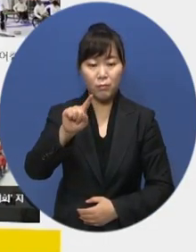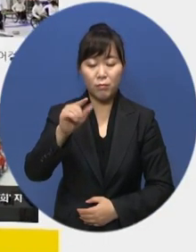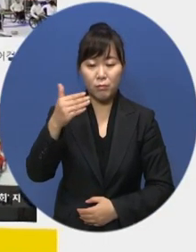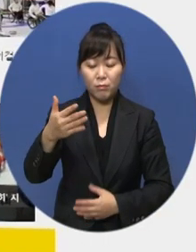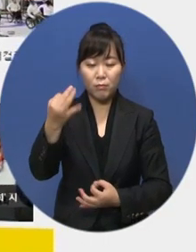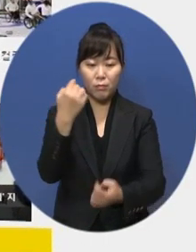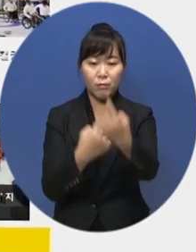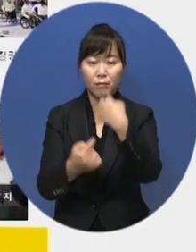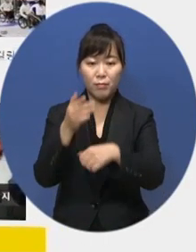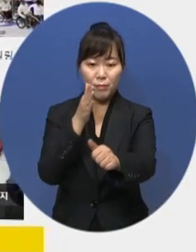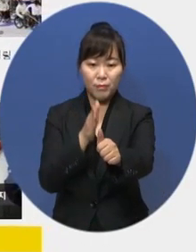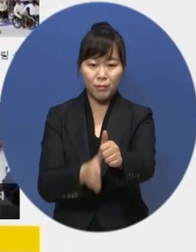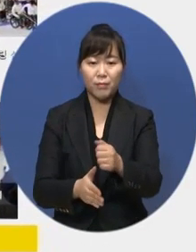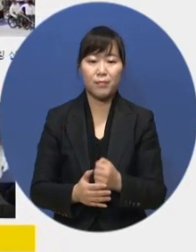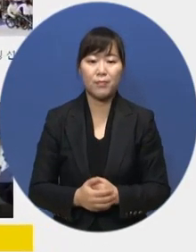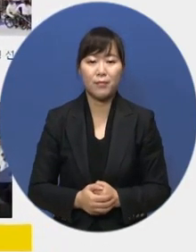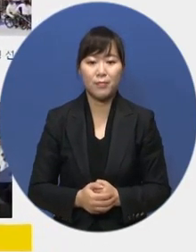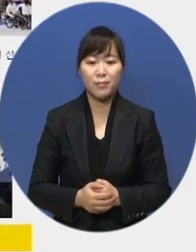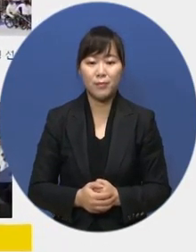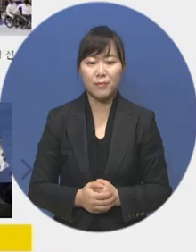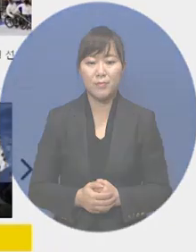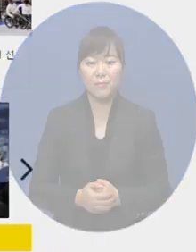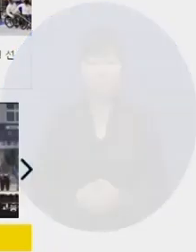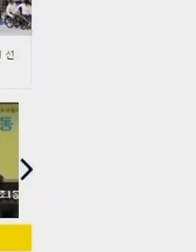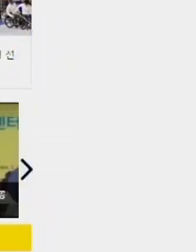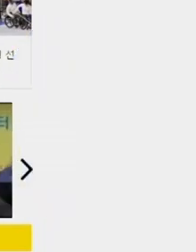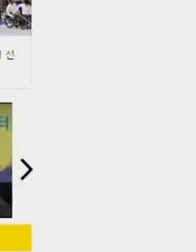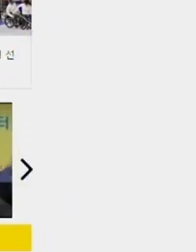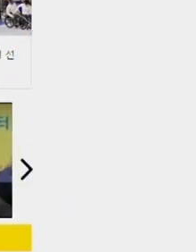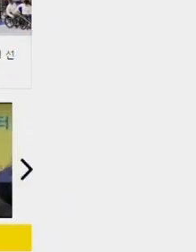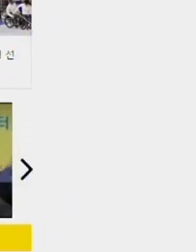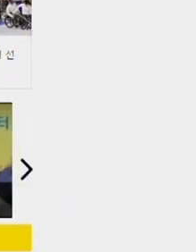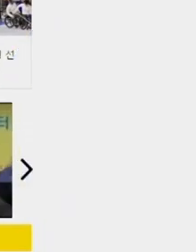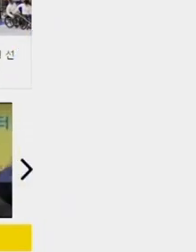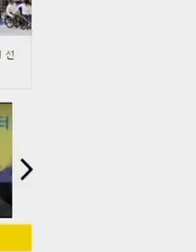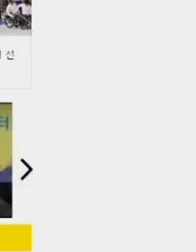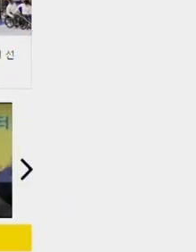전화번호 02-2655-9519로 많은 제보 바랍니다.